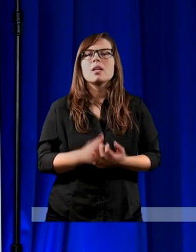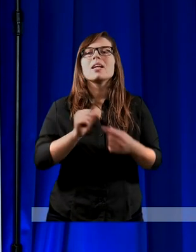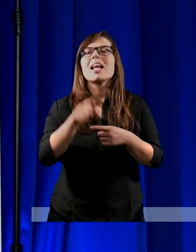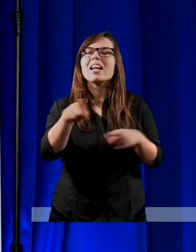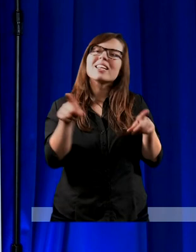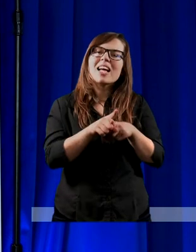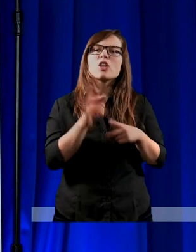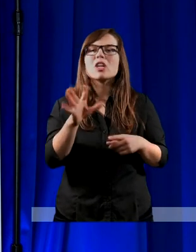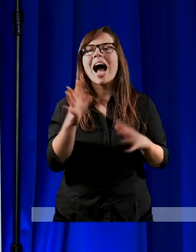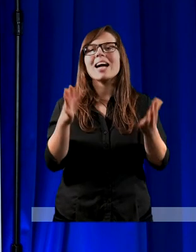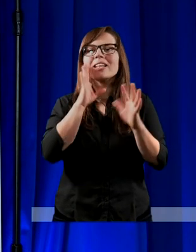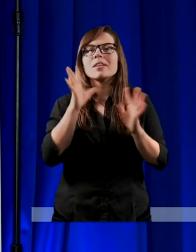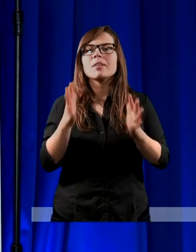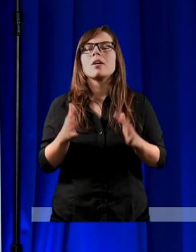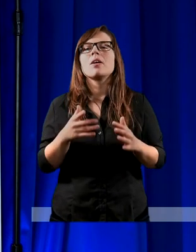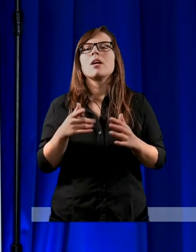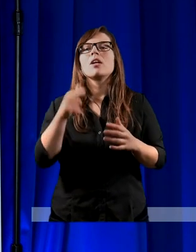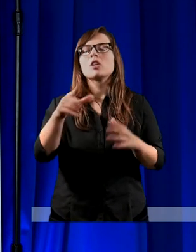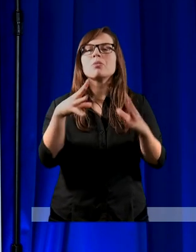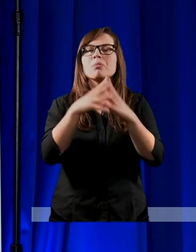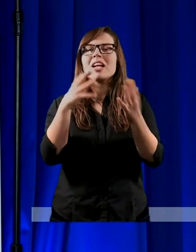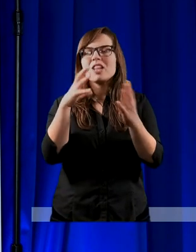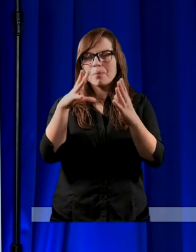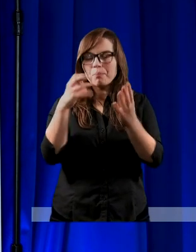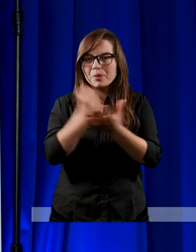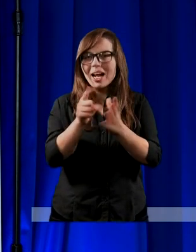Jest też taki, wszyscy znamy 10 przykazań,